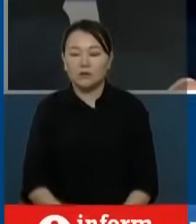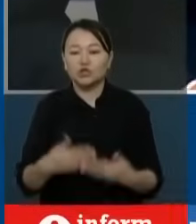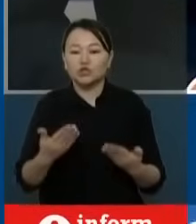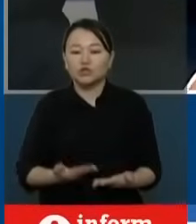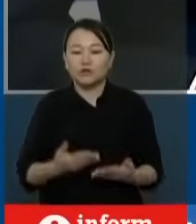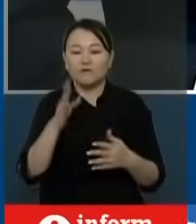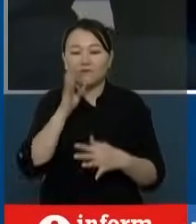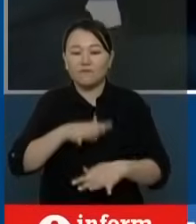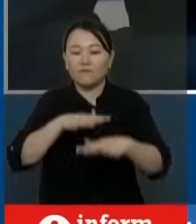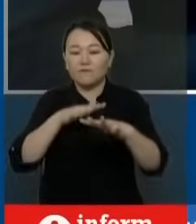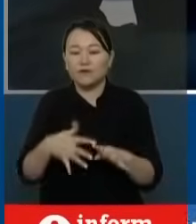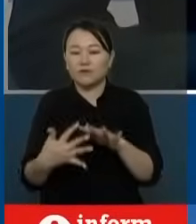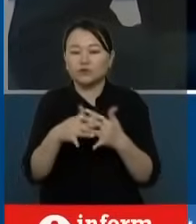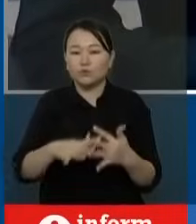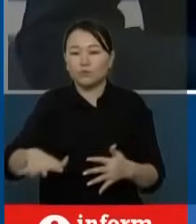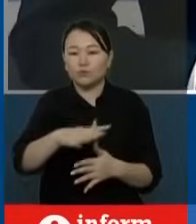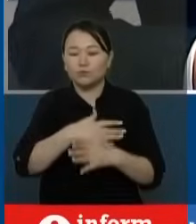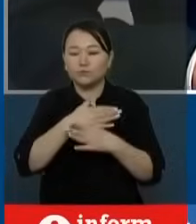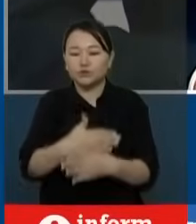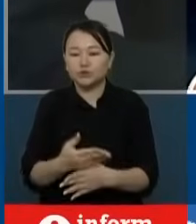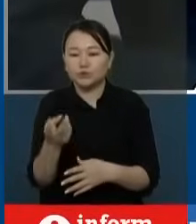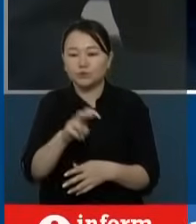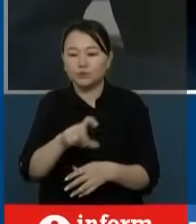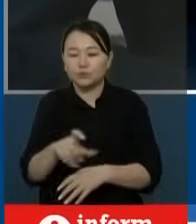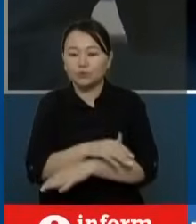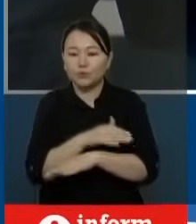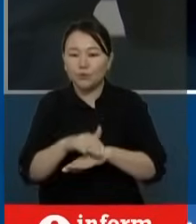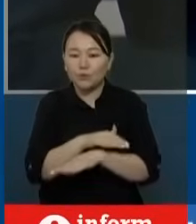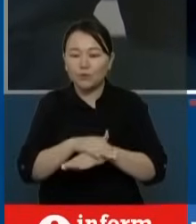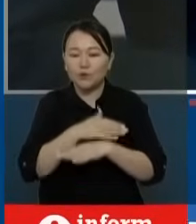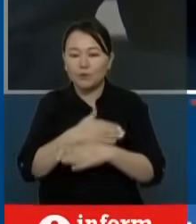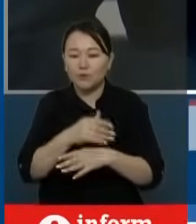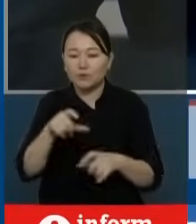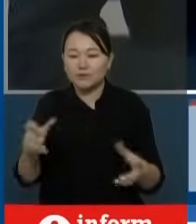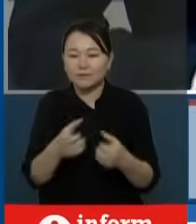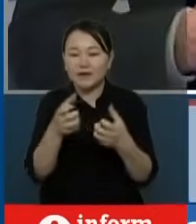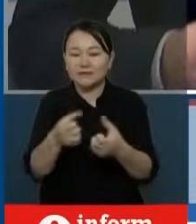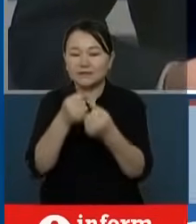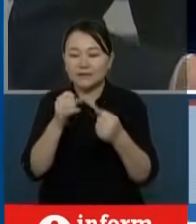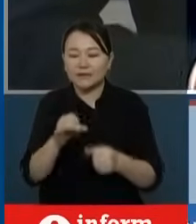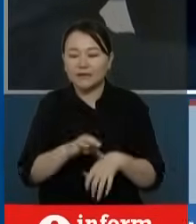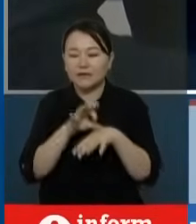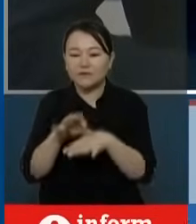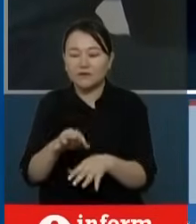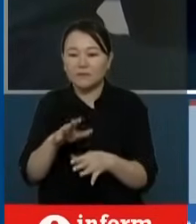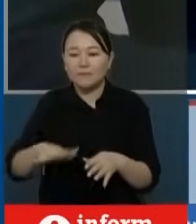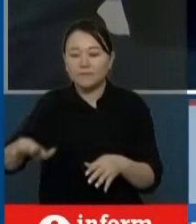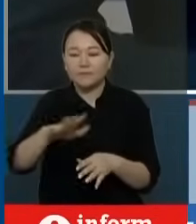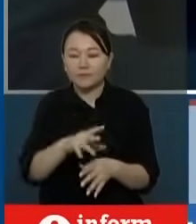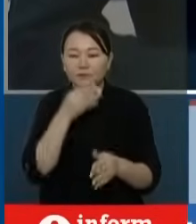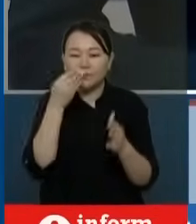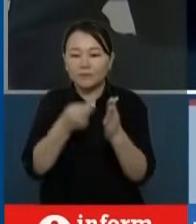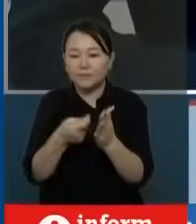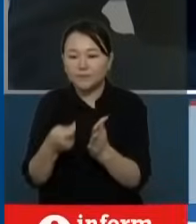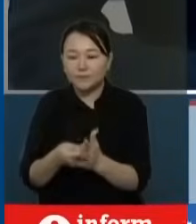Жителям подтопленных населенных пунктов пришли на помощь волонтеры. Добровольцы помогают людям эвакуироваться, доставляют в зоны бедствия продукты